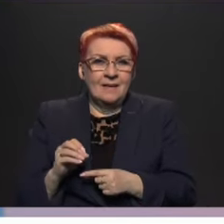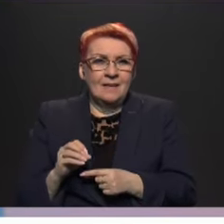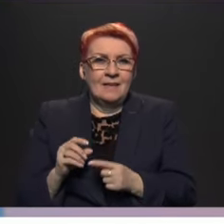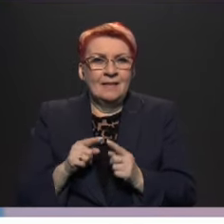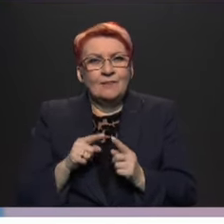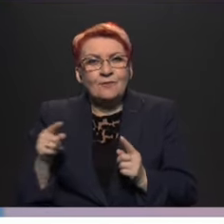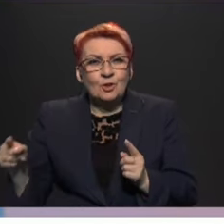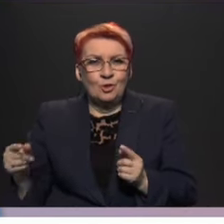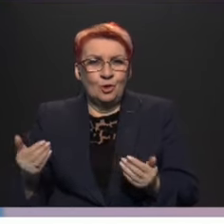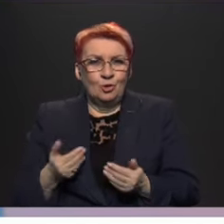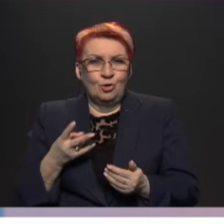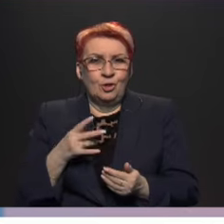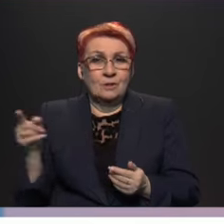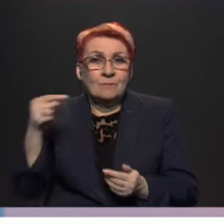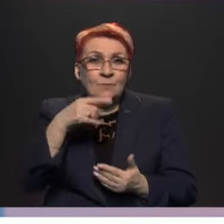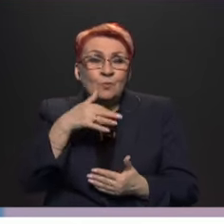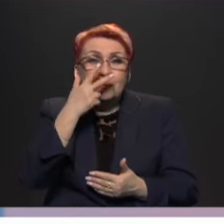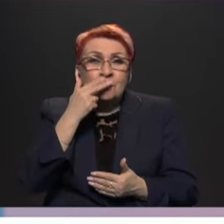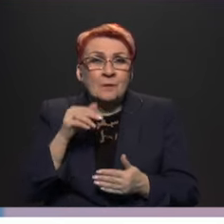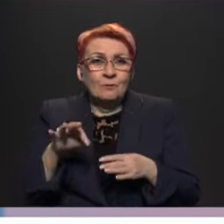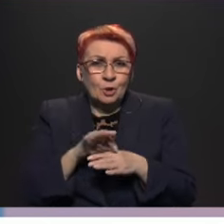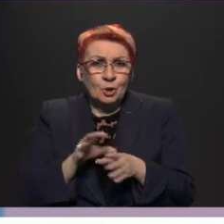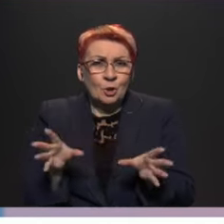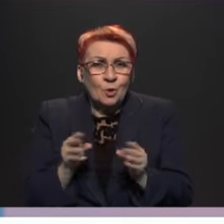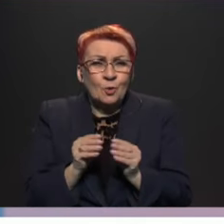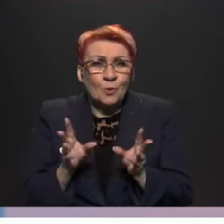течением жизни, и здесь уже нельзя